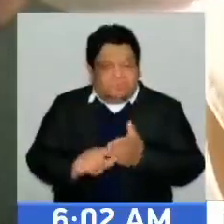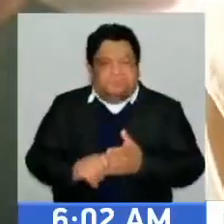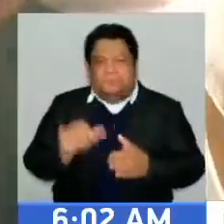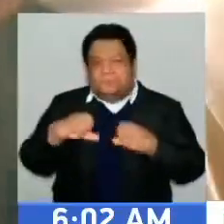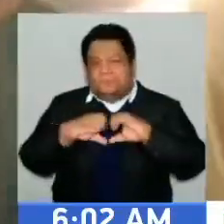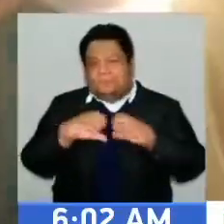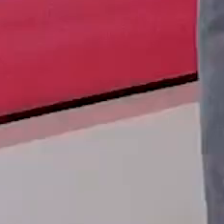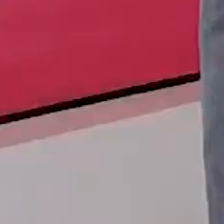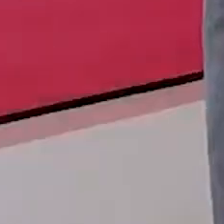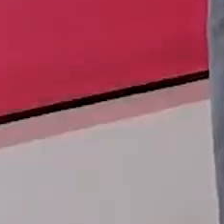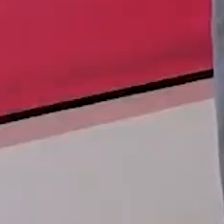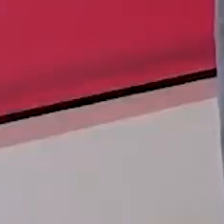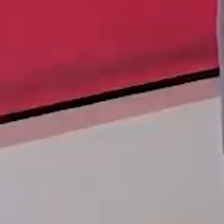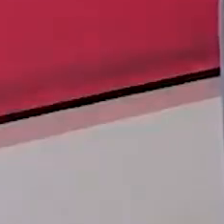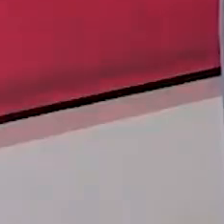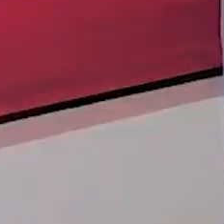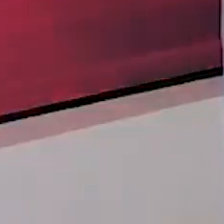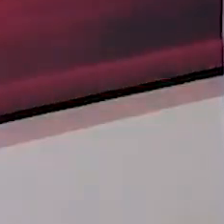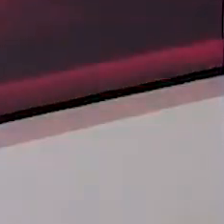Integrated News.